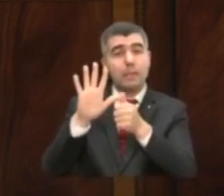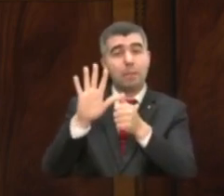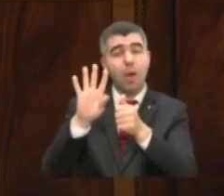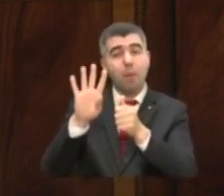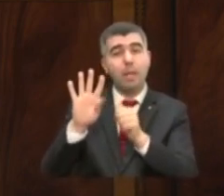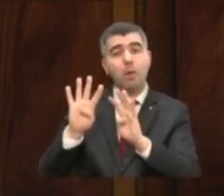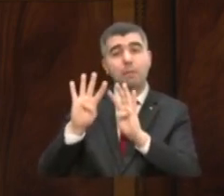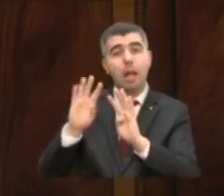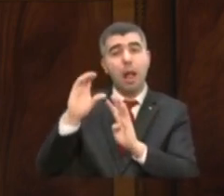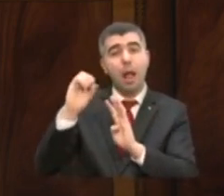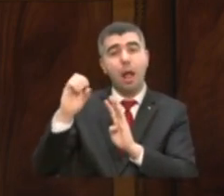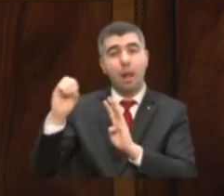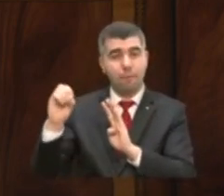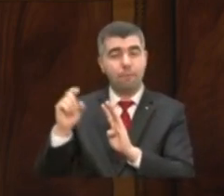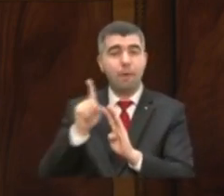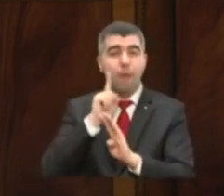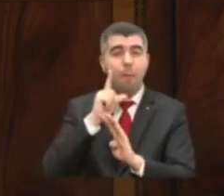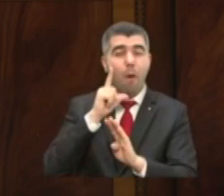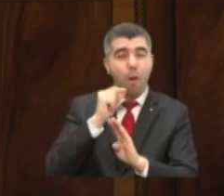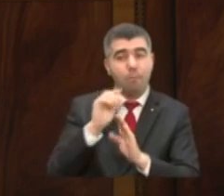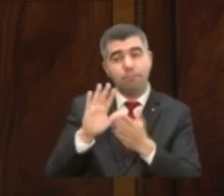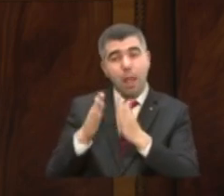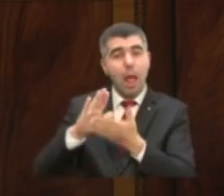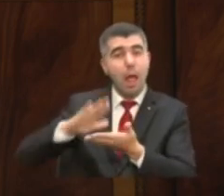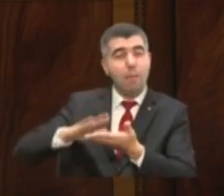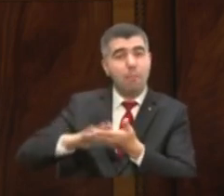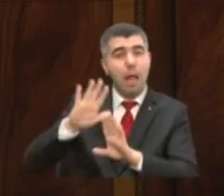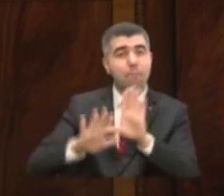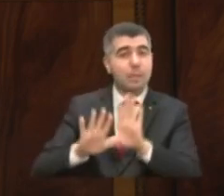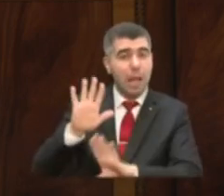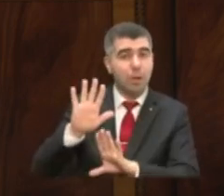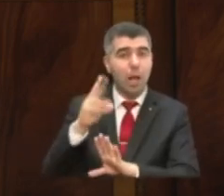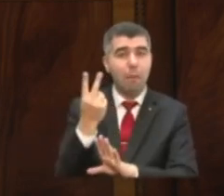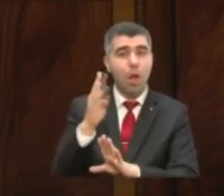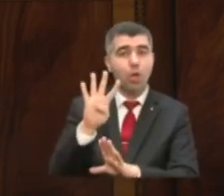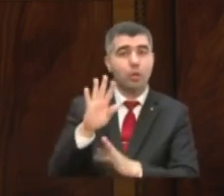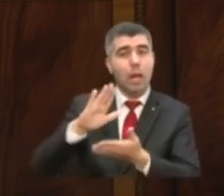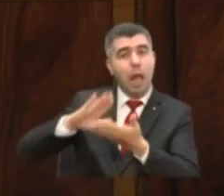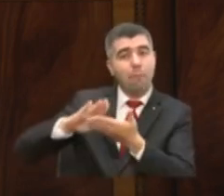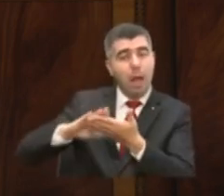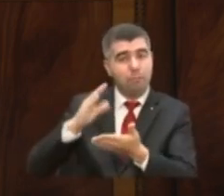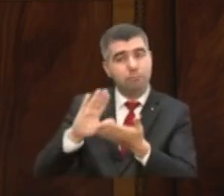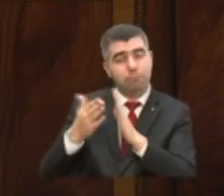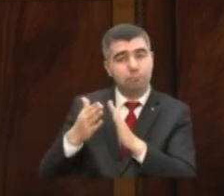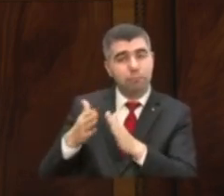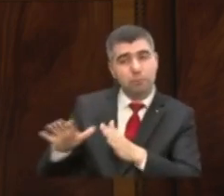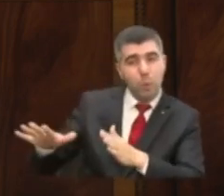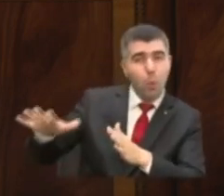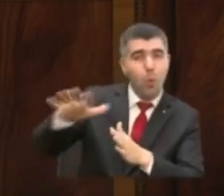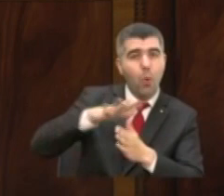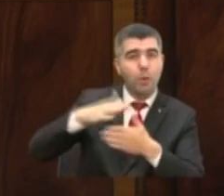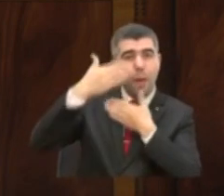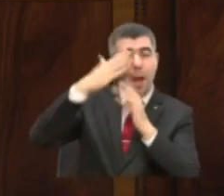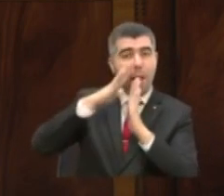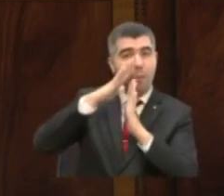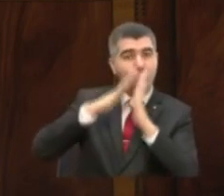1,685,000 شاب وشابة المتراوحة أعمارهم ما بين 15-24 سنة على المستوى الوطني لا